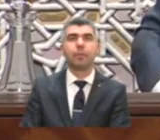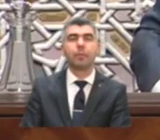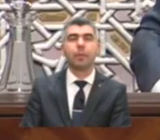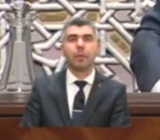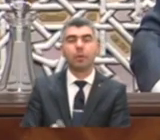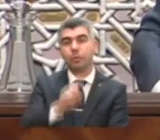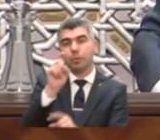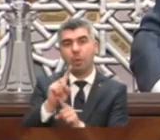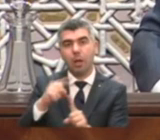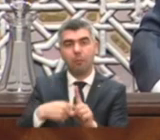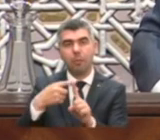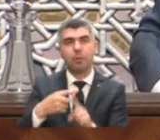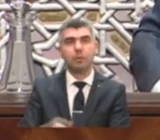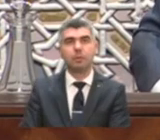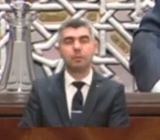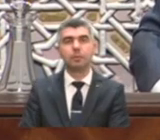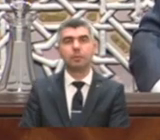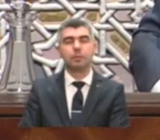هل من تعقيب اضافي اخر؟